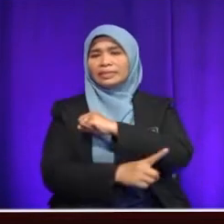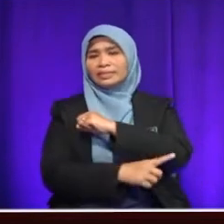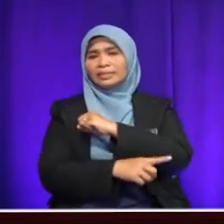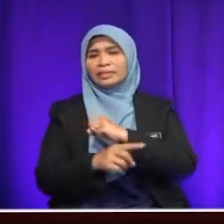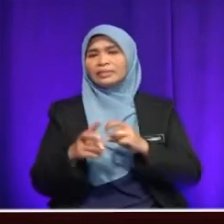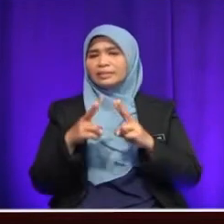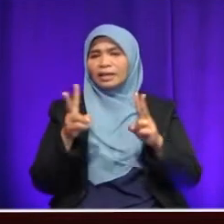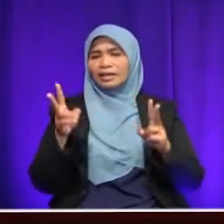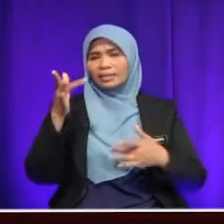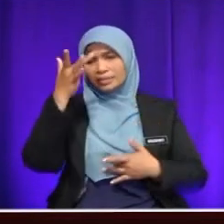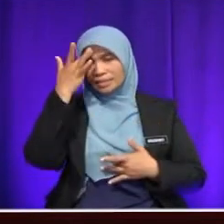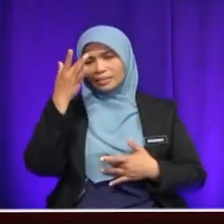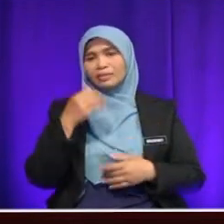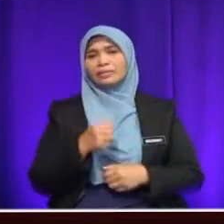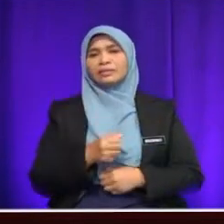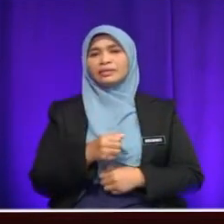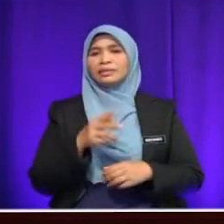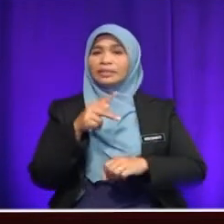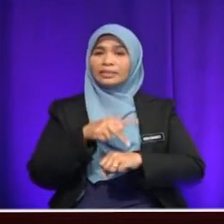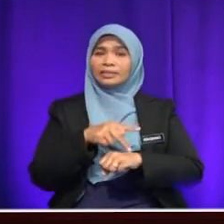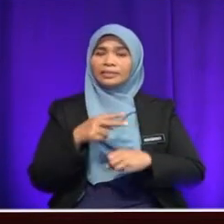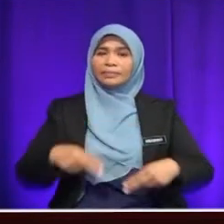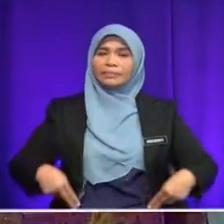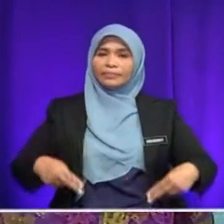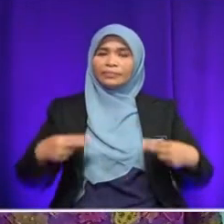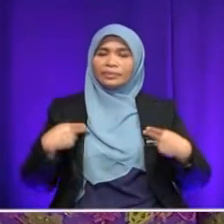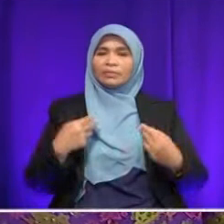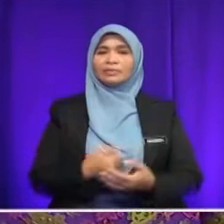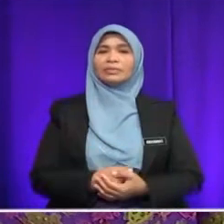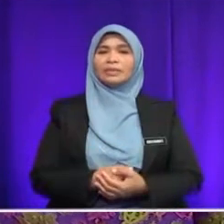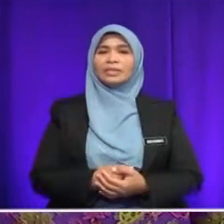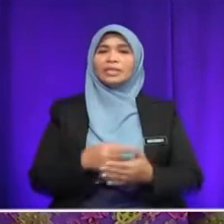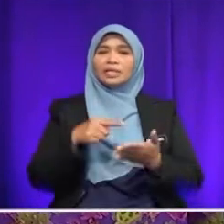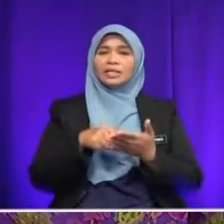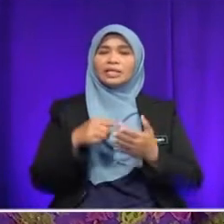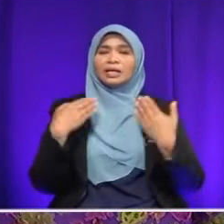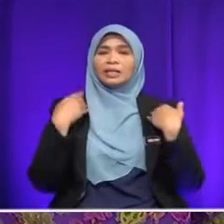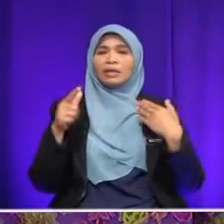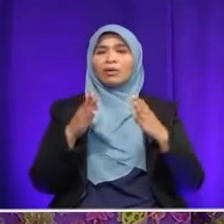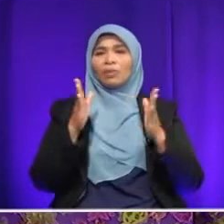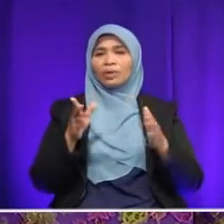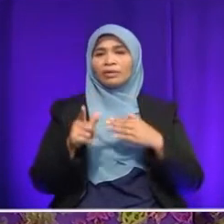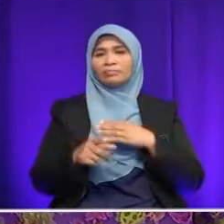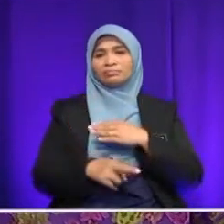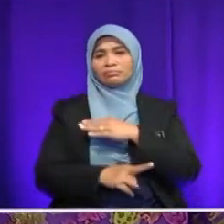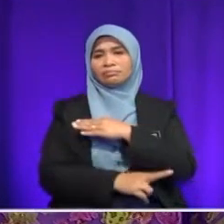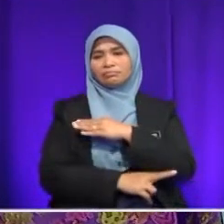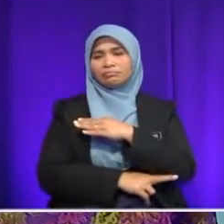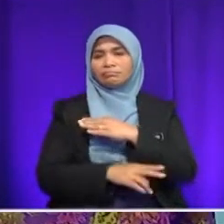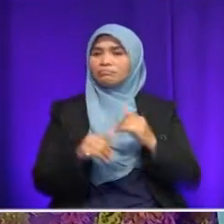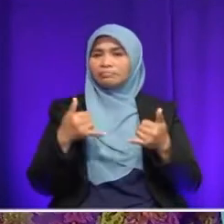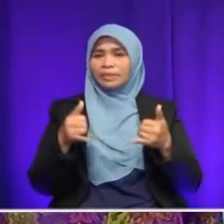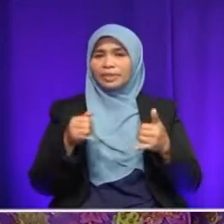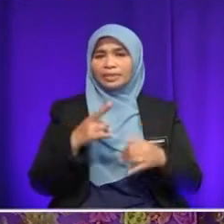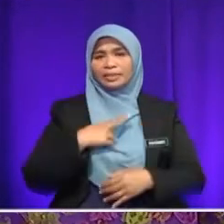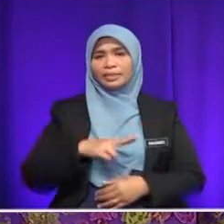kufur ketika hidupnya. Ini adalah hukuman bagi orang yang mempersendakan agama. Okey, anak murid ustazah